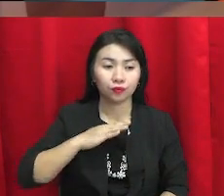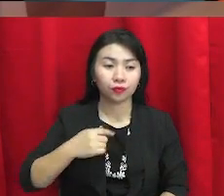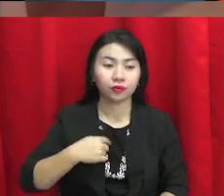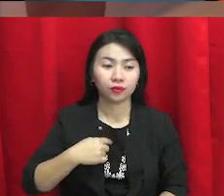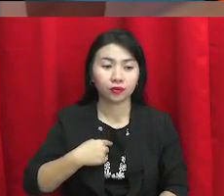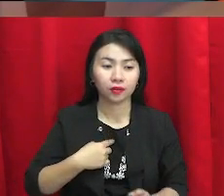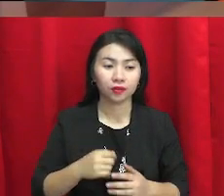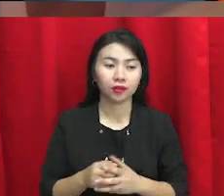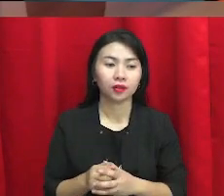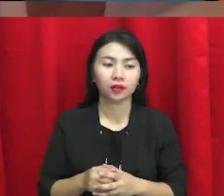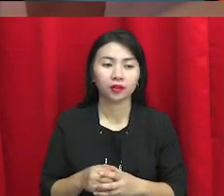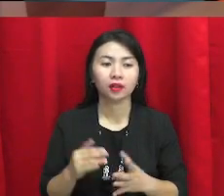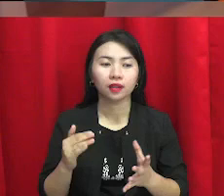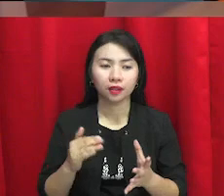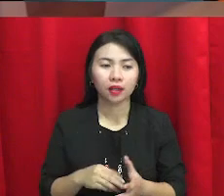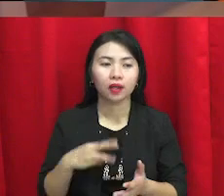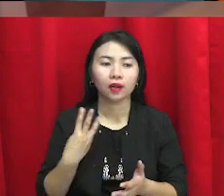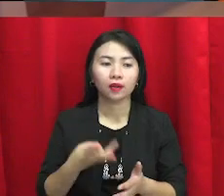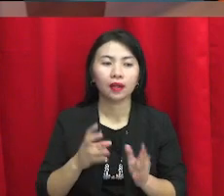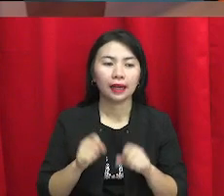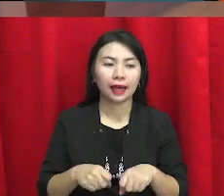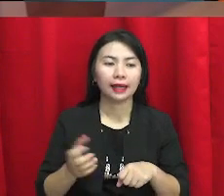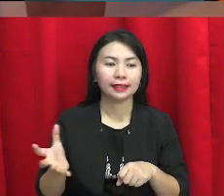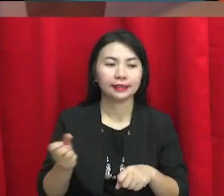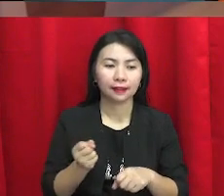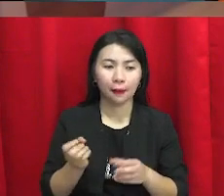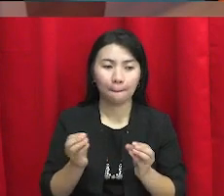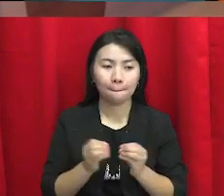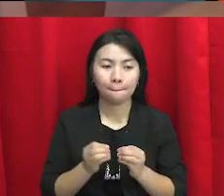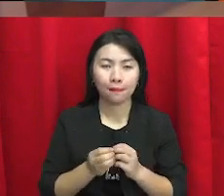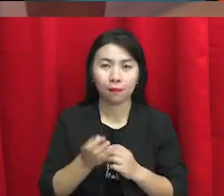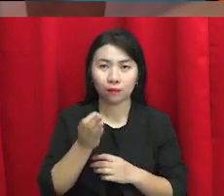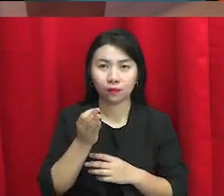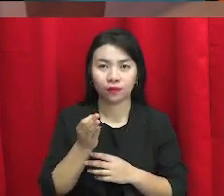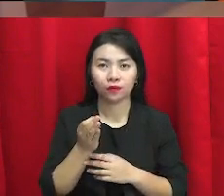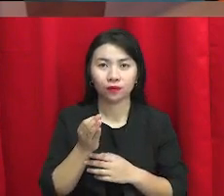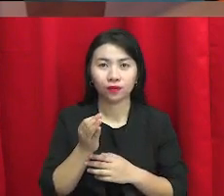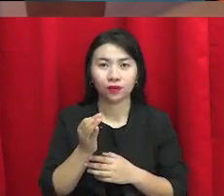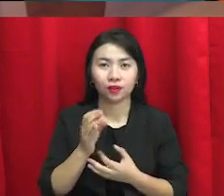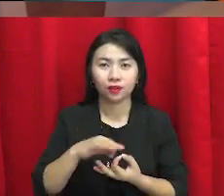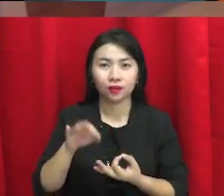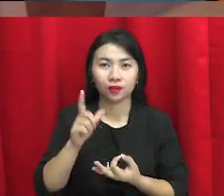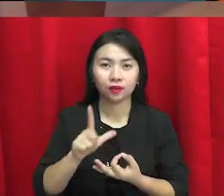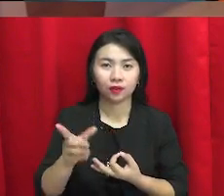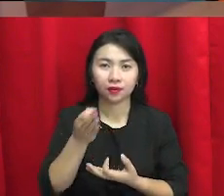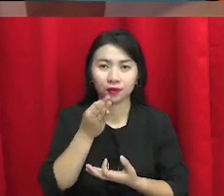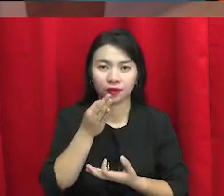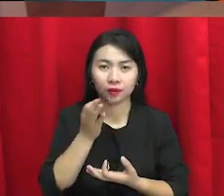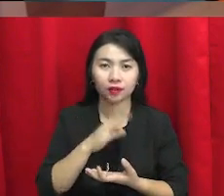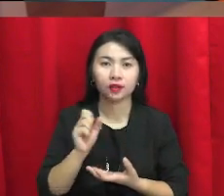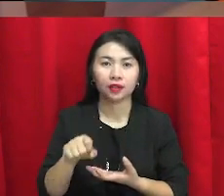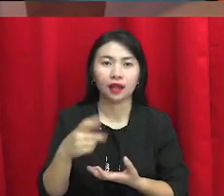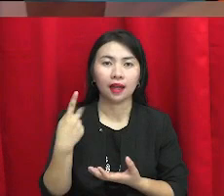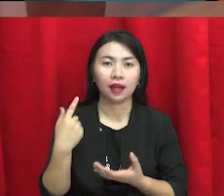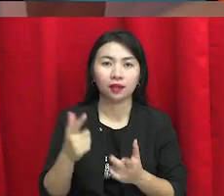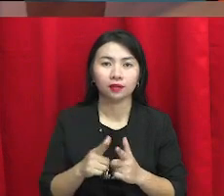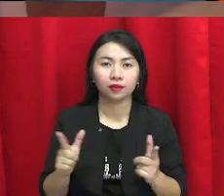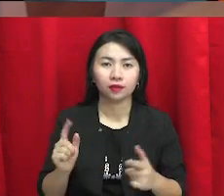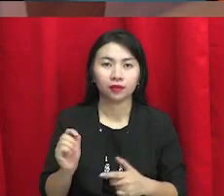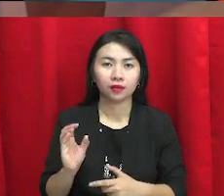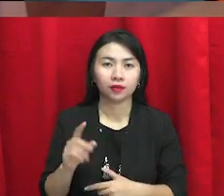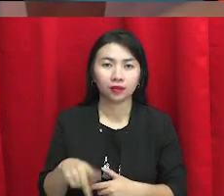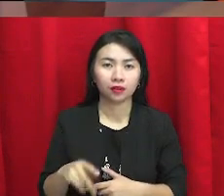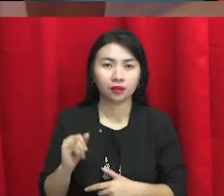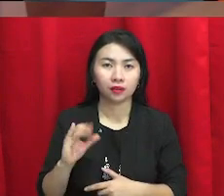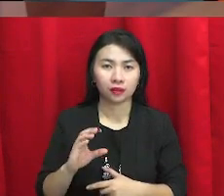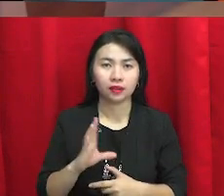ay mas mabubusog pa po tayo. Buti na lang, spiritually. Malinaw, sir. Amen. At napakaganda po ng ating topic. Gustong-gusto ko po